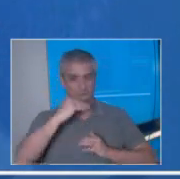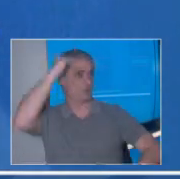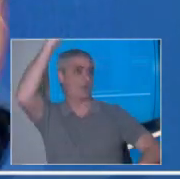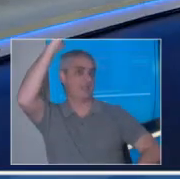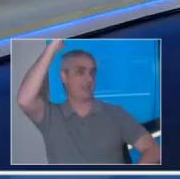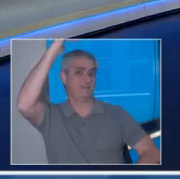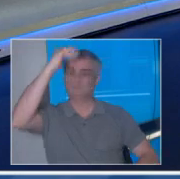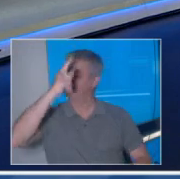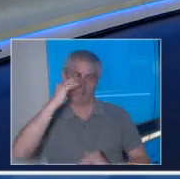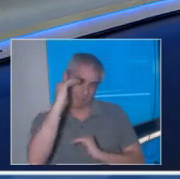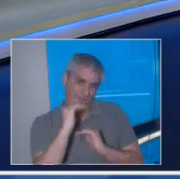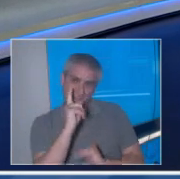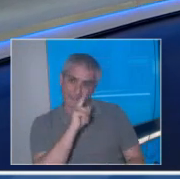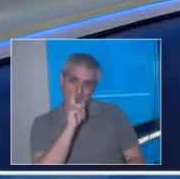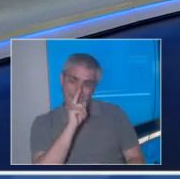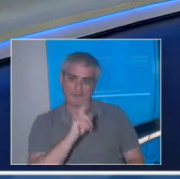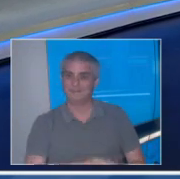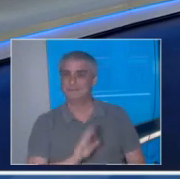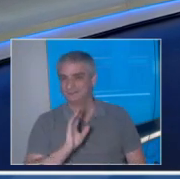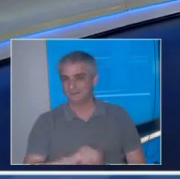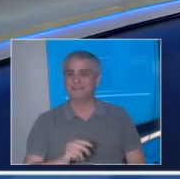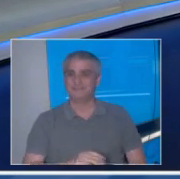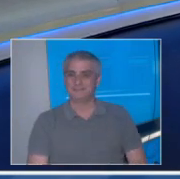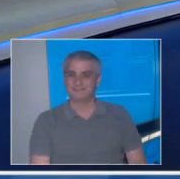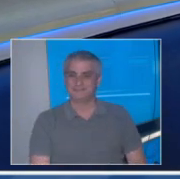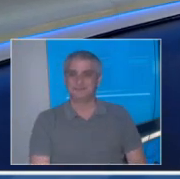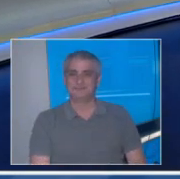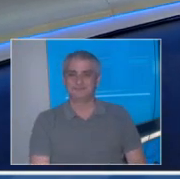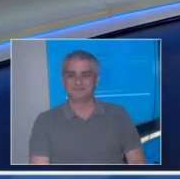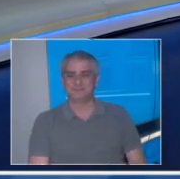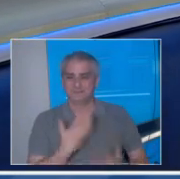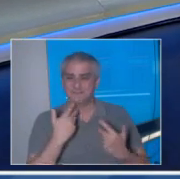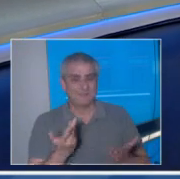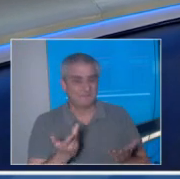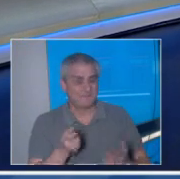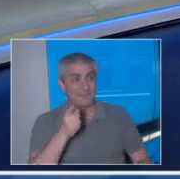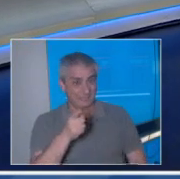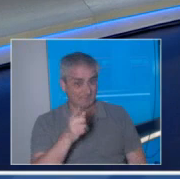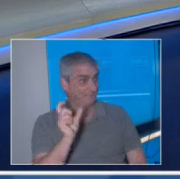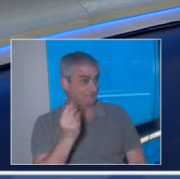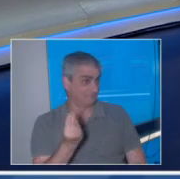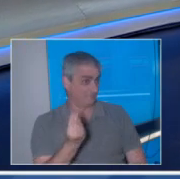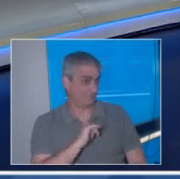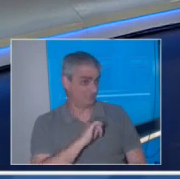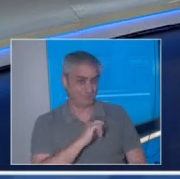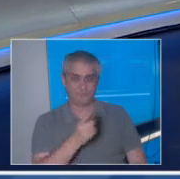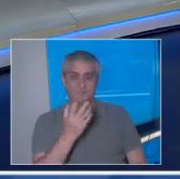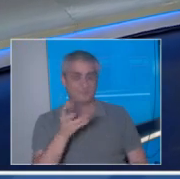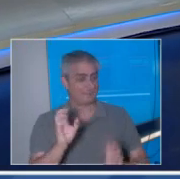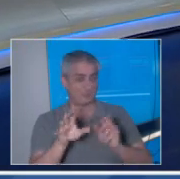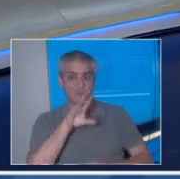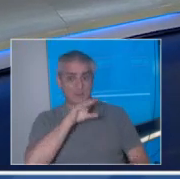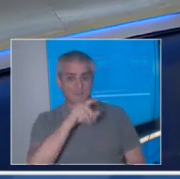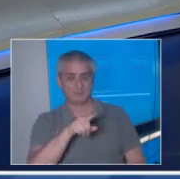כאן בענקים, הוא מאוד מאוד קטן. גם המסך לא נראה ענק, לא יודע מה רע. מסתבר, אתה יודע, אגב, זה קטע, כשברדיו כשאתה